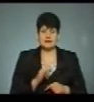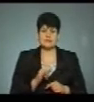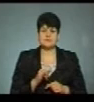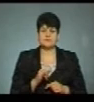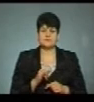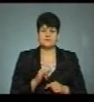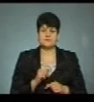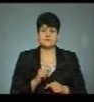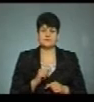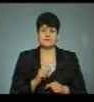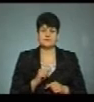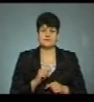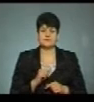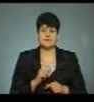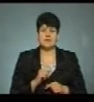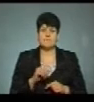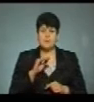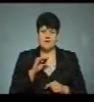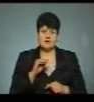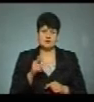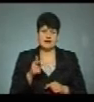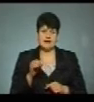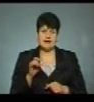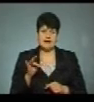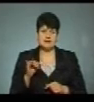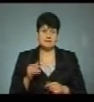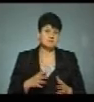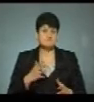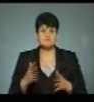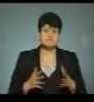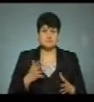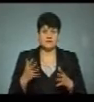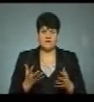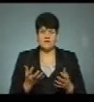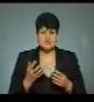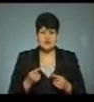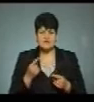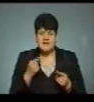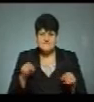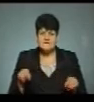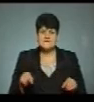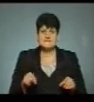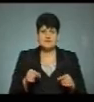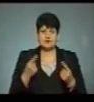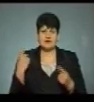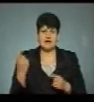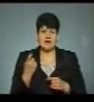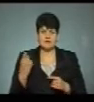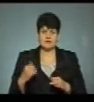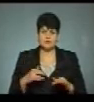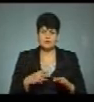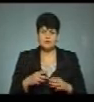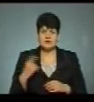захватом професор Герасименко, він із таким запалом і захопленням взявся до відродження харківського способу